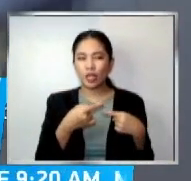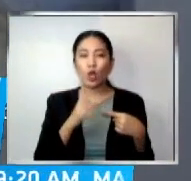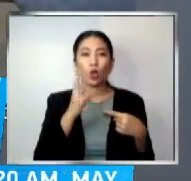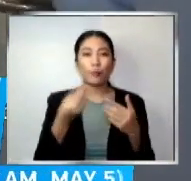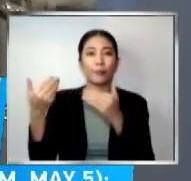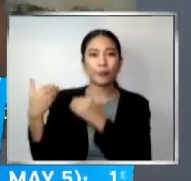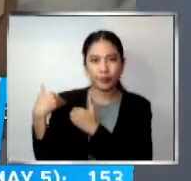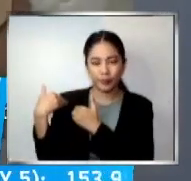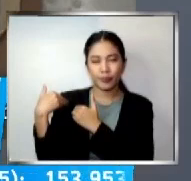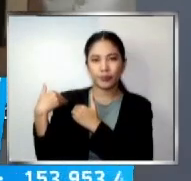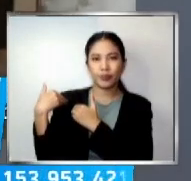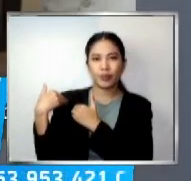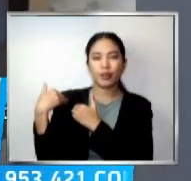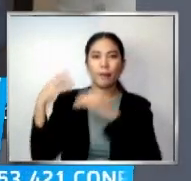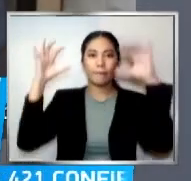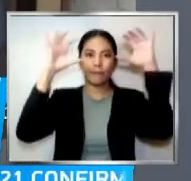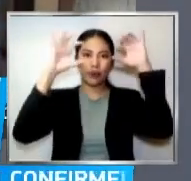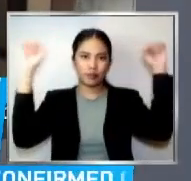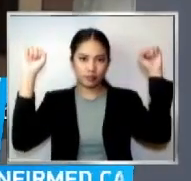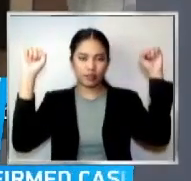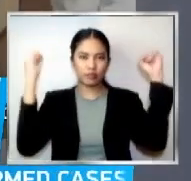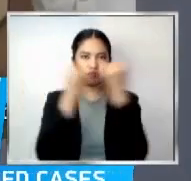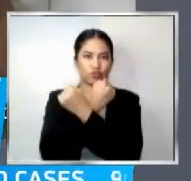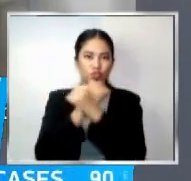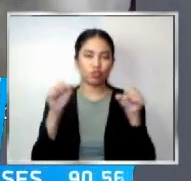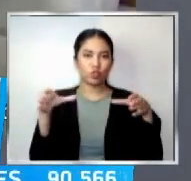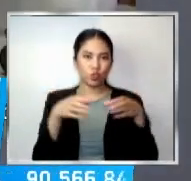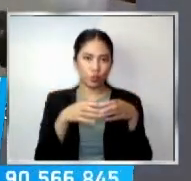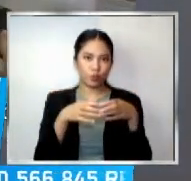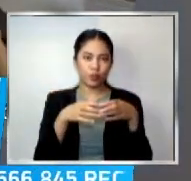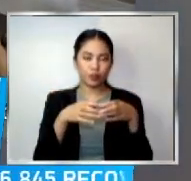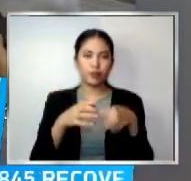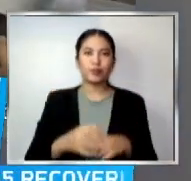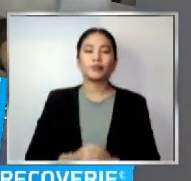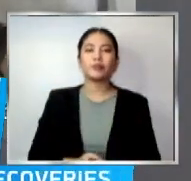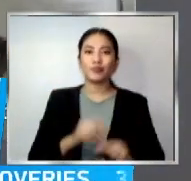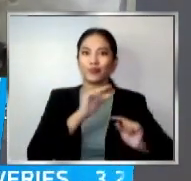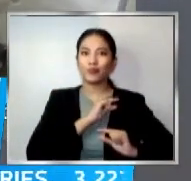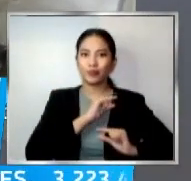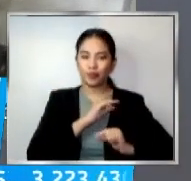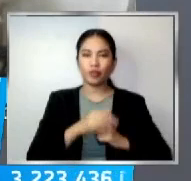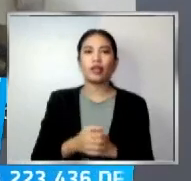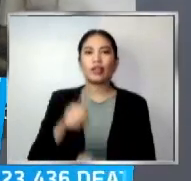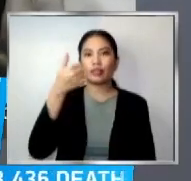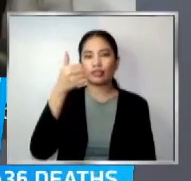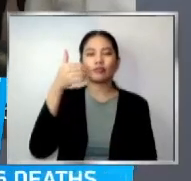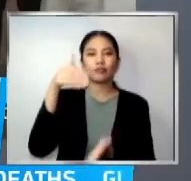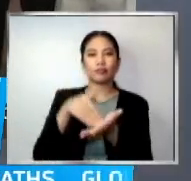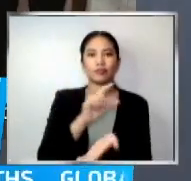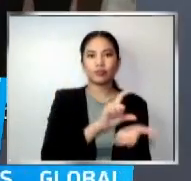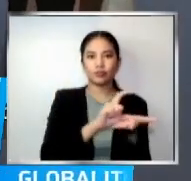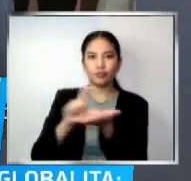PSG na siyang humingi ng permit. 10,000 doses lang din ang binigyan ng CSP para gamitin ng PSG ang